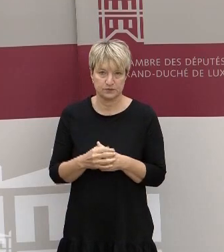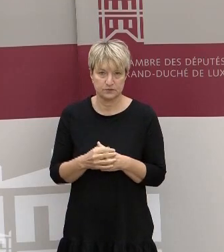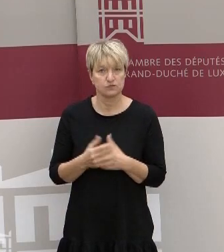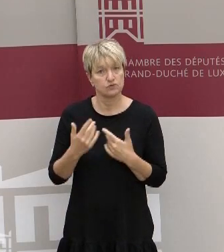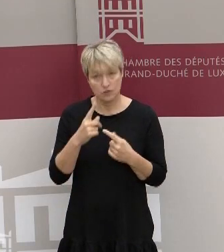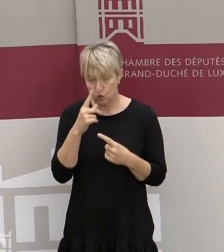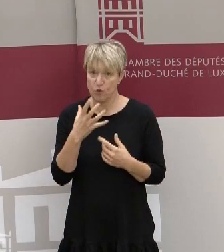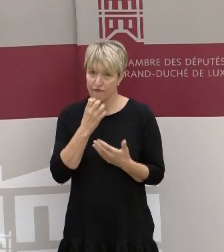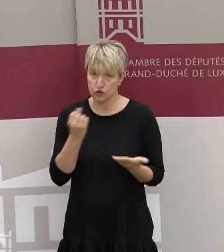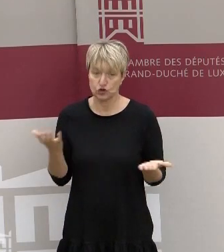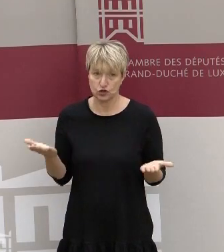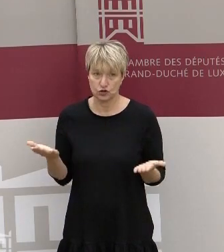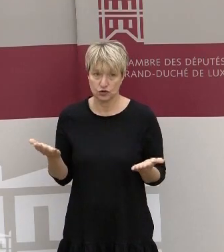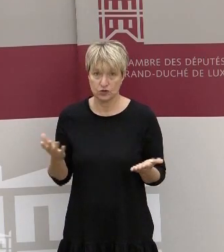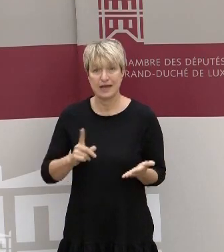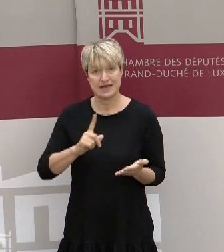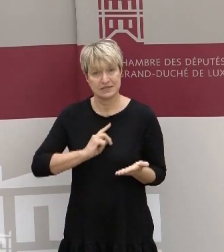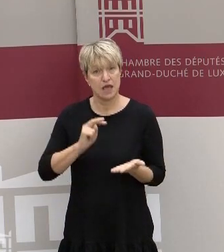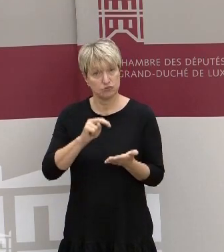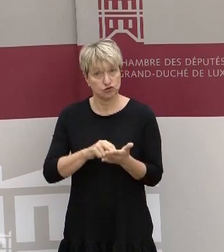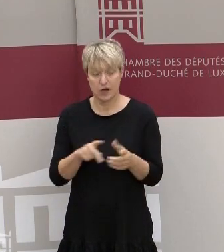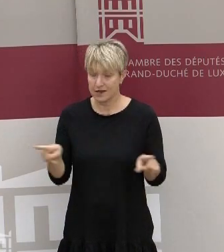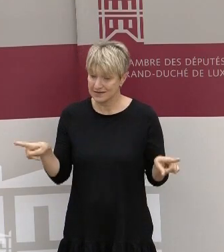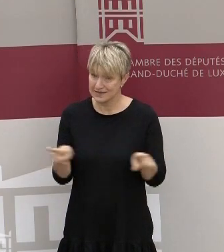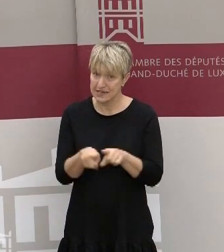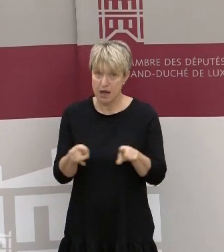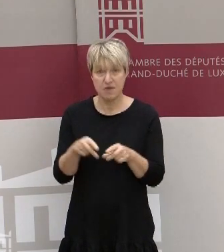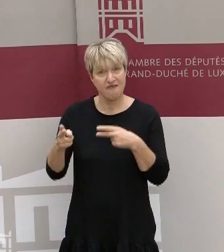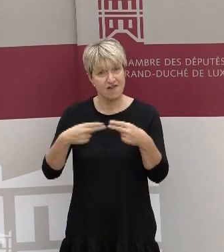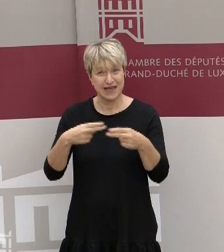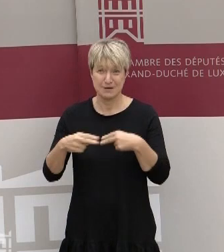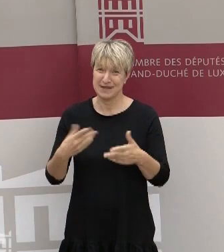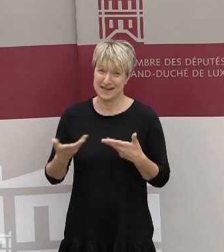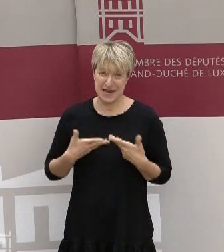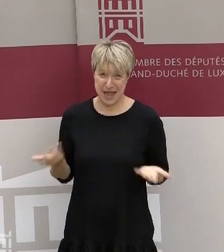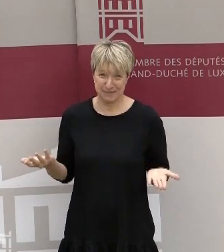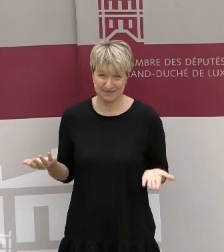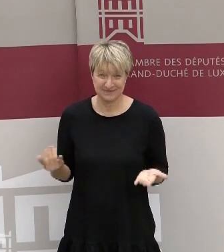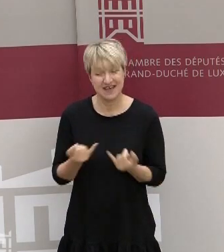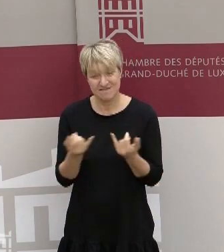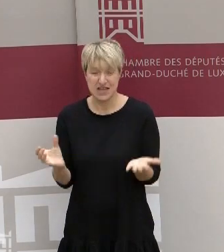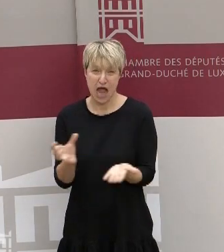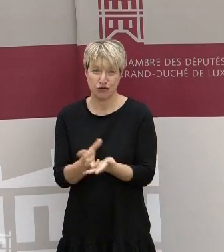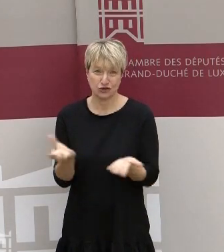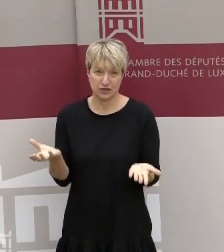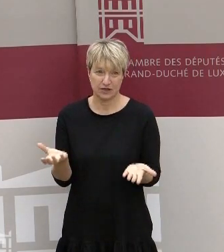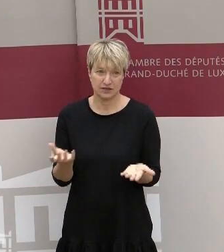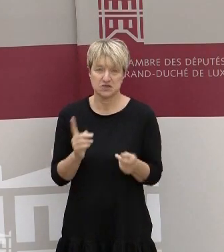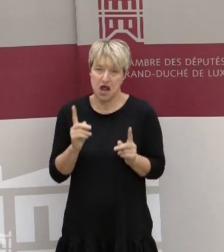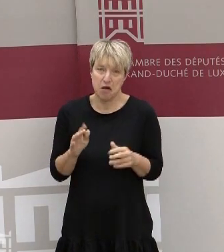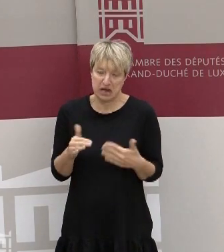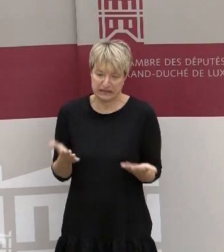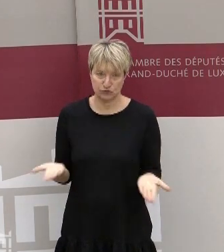dieselbe Flexibilität erräumt, wie Nebesterinnen und Nebester alles halten. Mehr das wollen wir anfangen. Gut ist